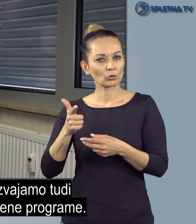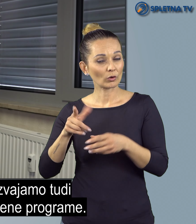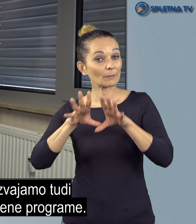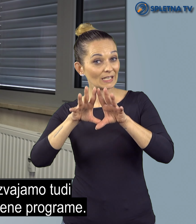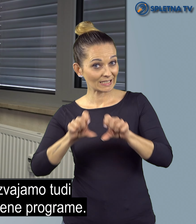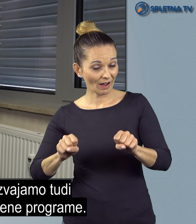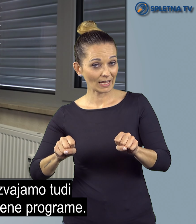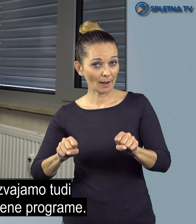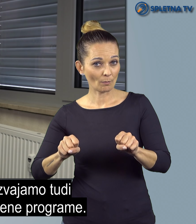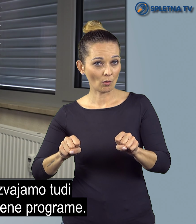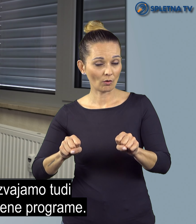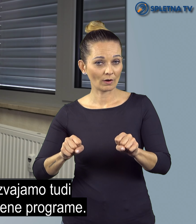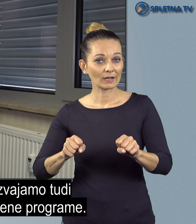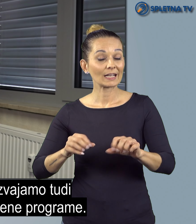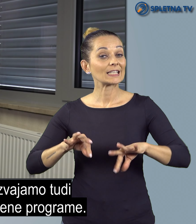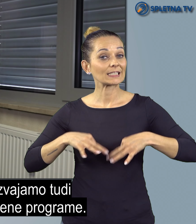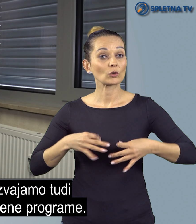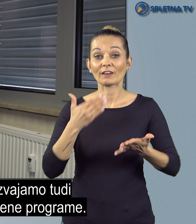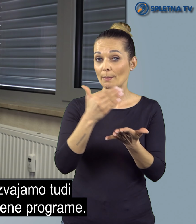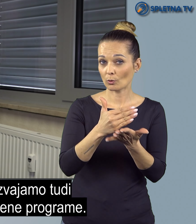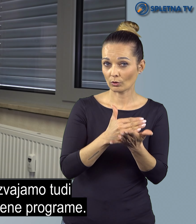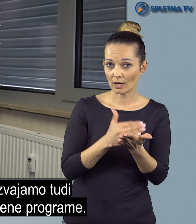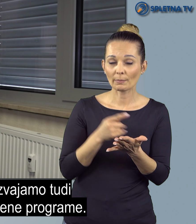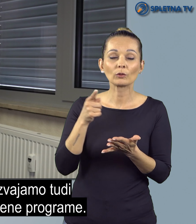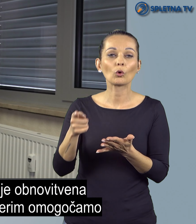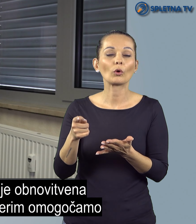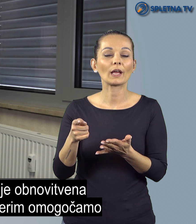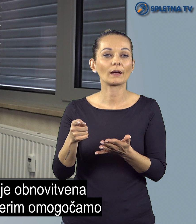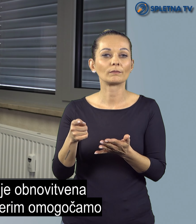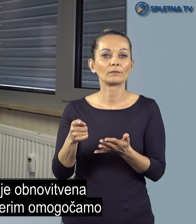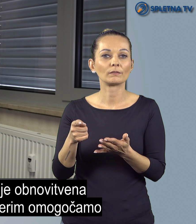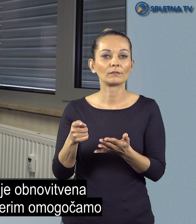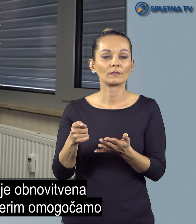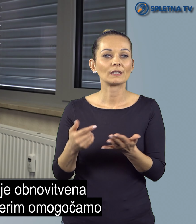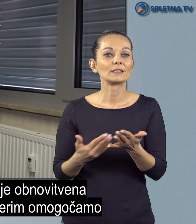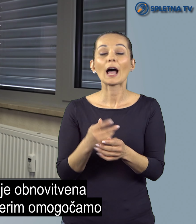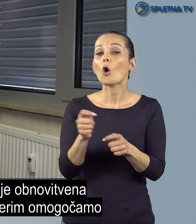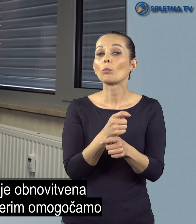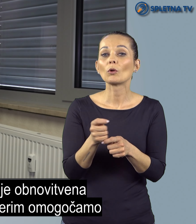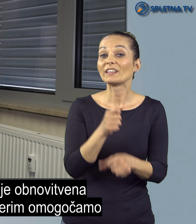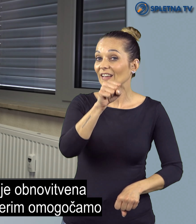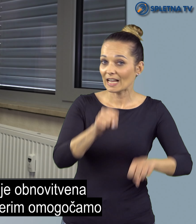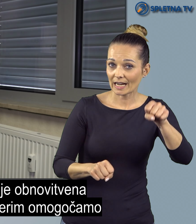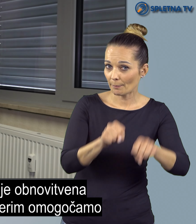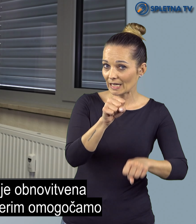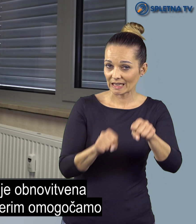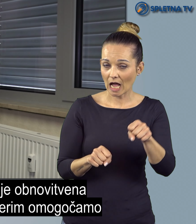drugimi izvajamo tudi različne zdravstvene programe. En izmed teh je obnovitvena rehabilitacija,